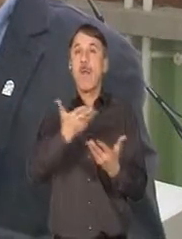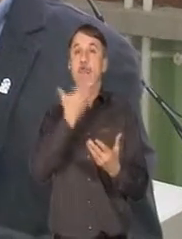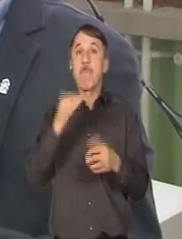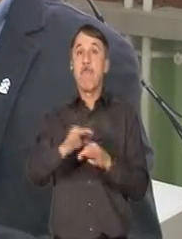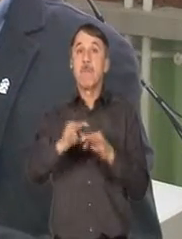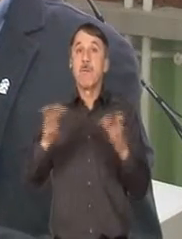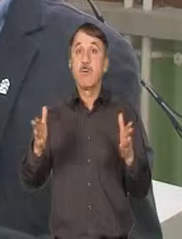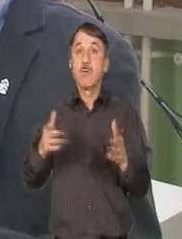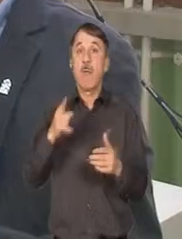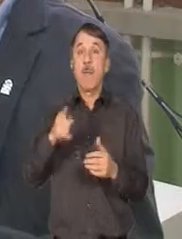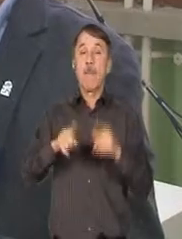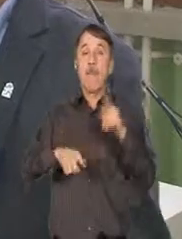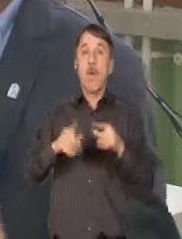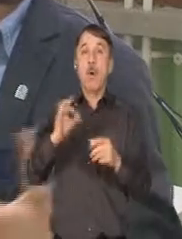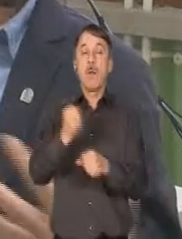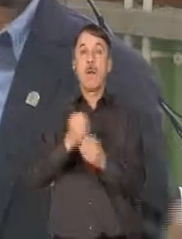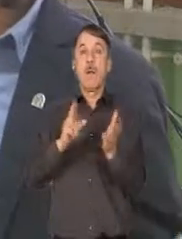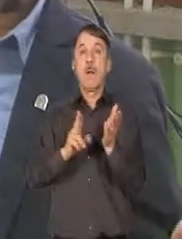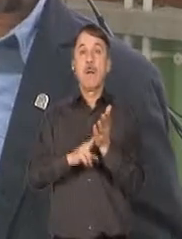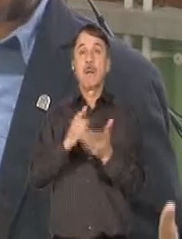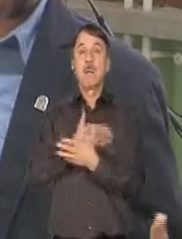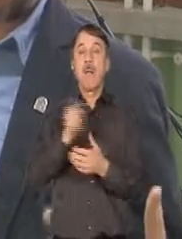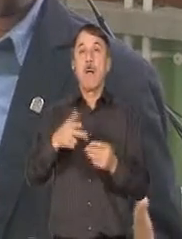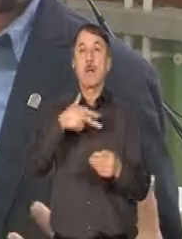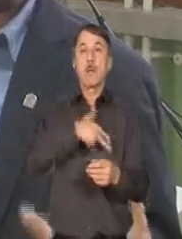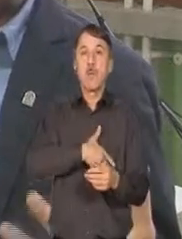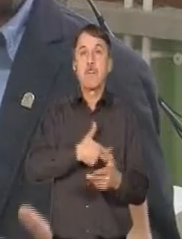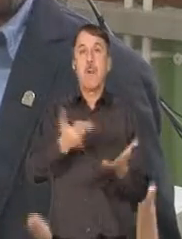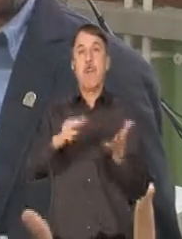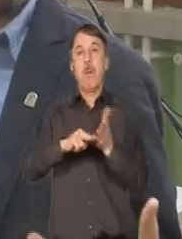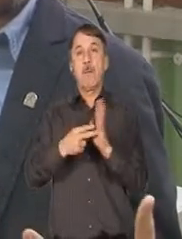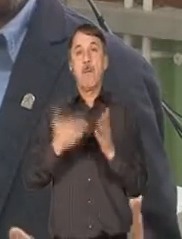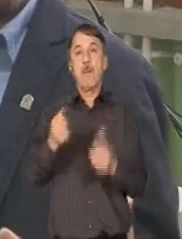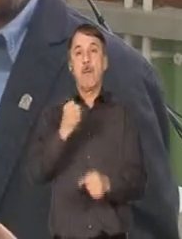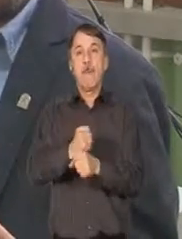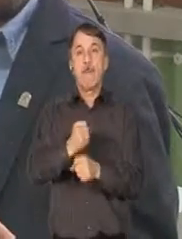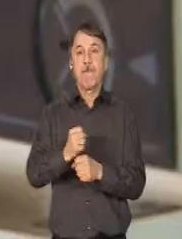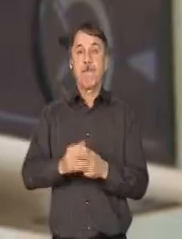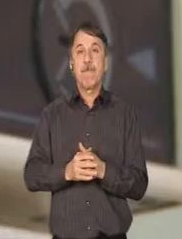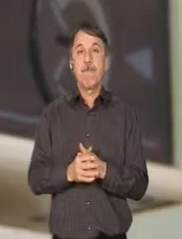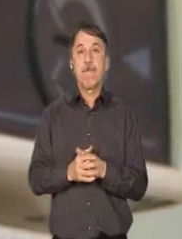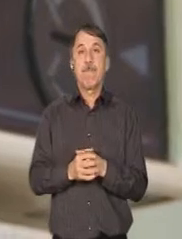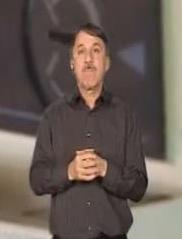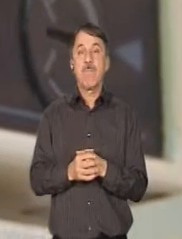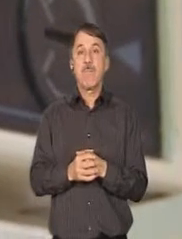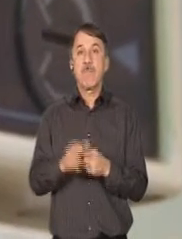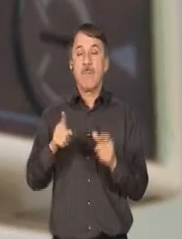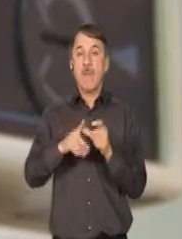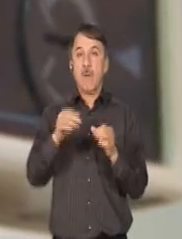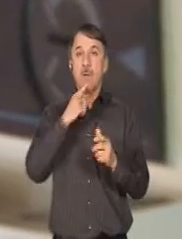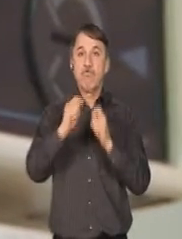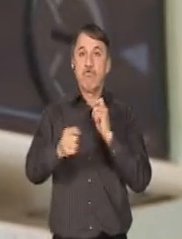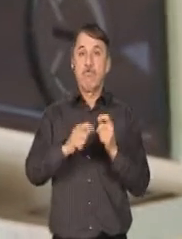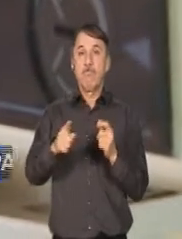nikakvih uticaja na organizam do onih nekih ekstremnih koji ističu da su te posljedice velike. Obzirom da je spomenuta